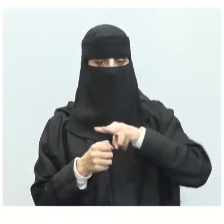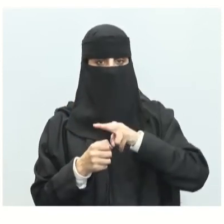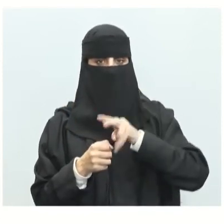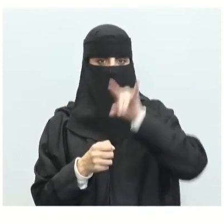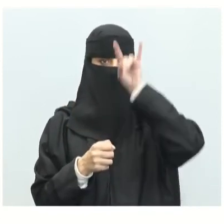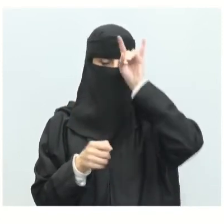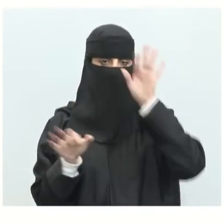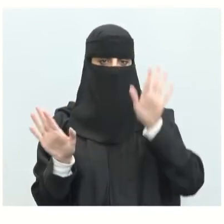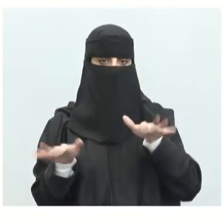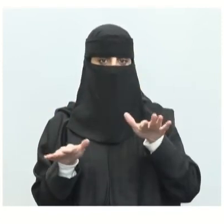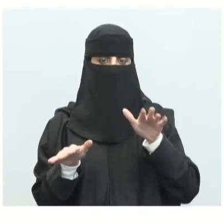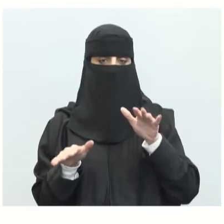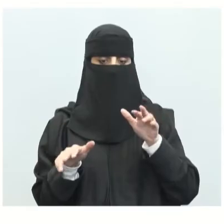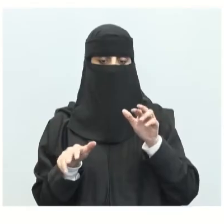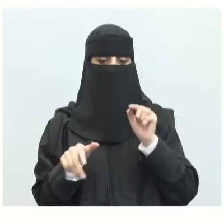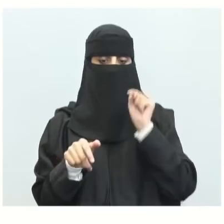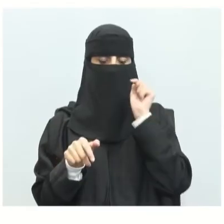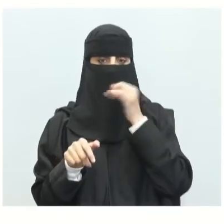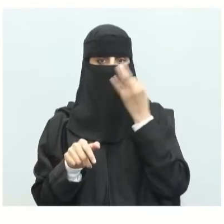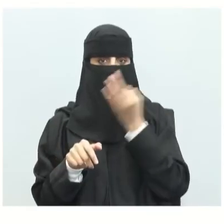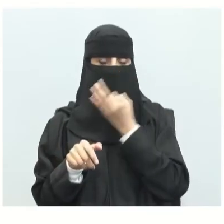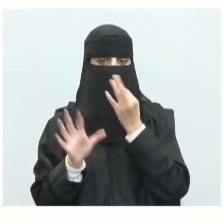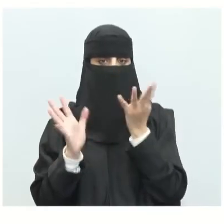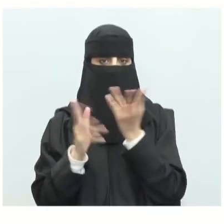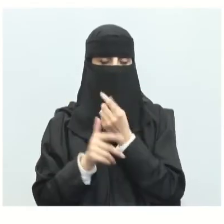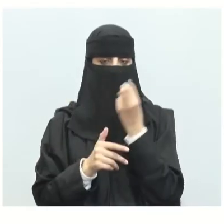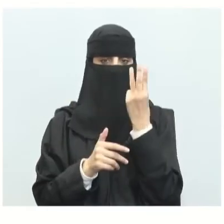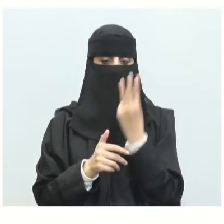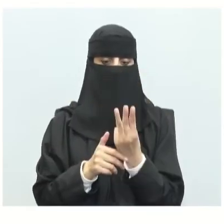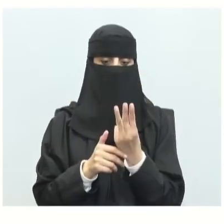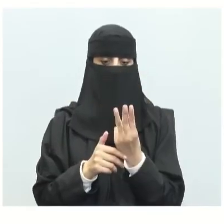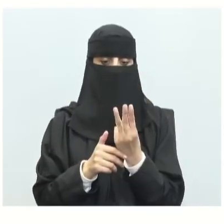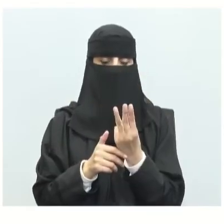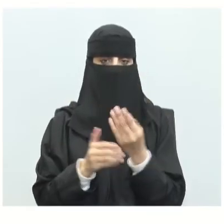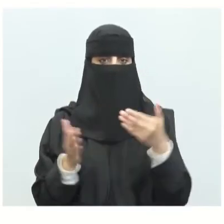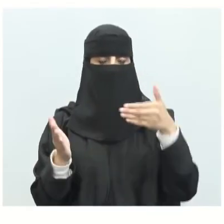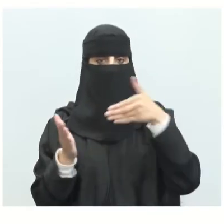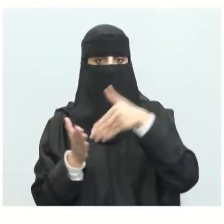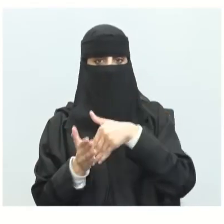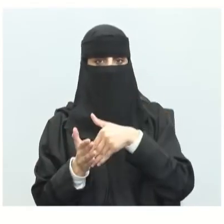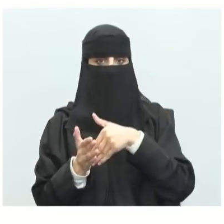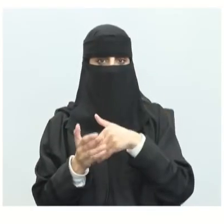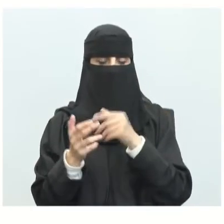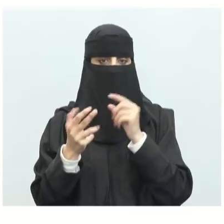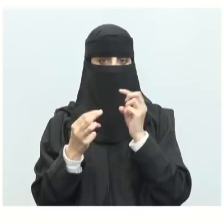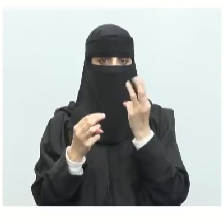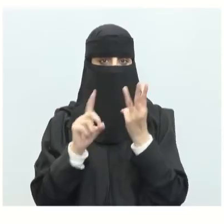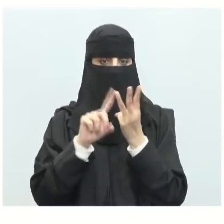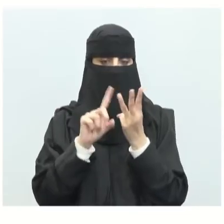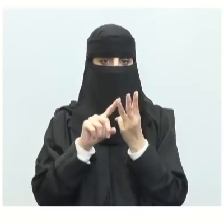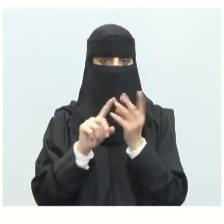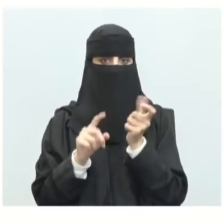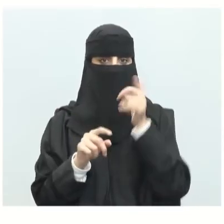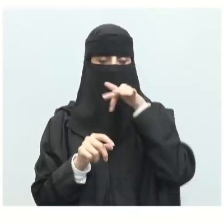وقرر الملك قوله ثلاث مرات وفي المره الثالثه قال لمحمد